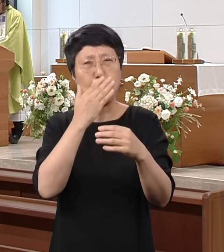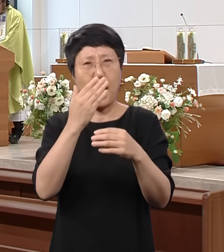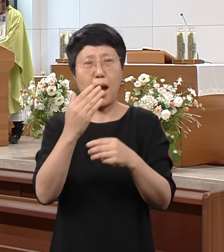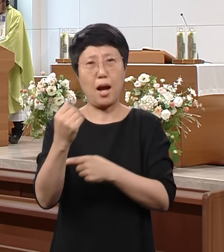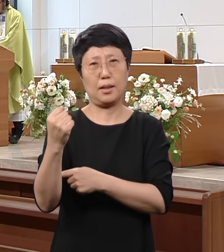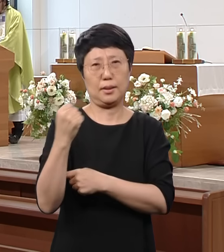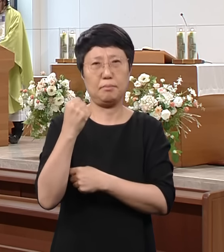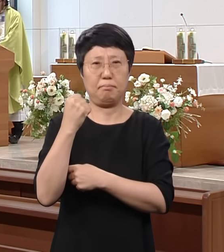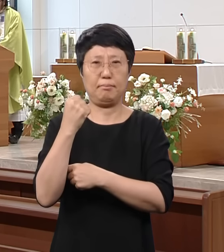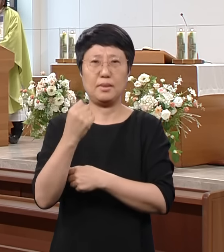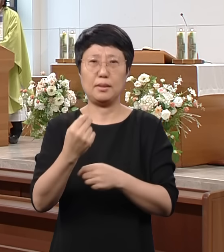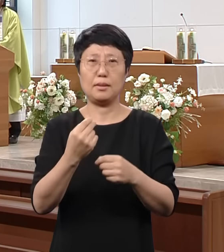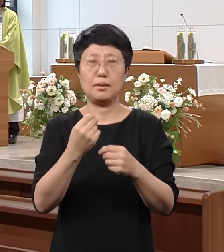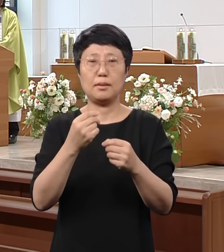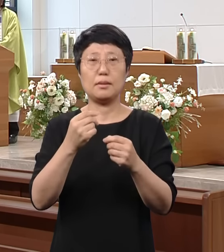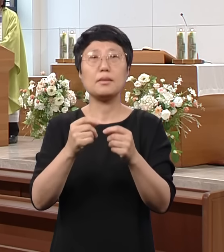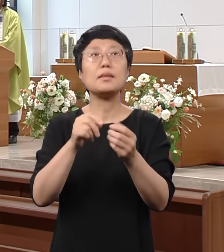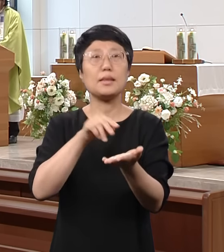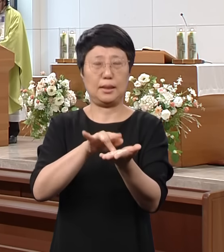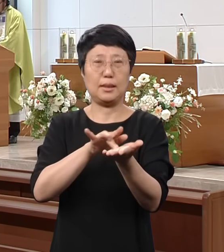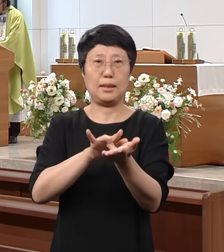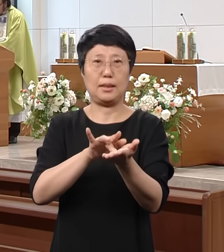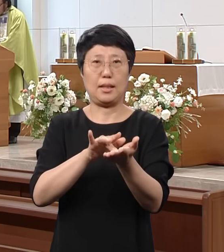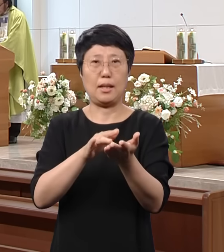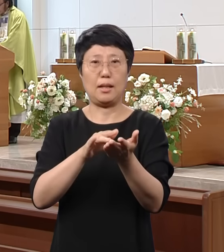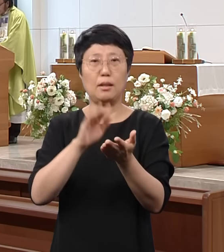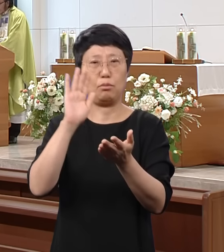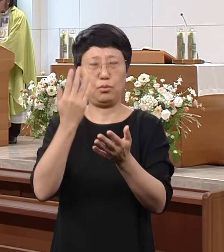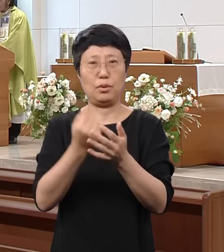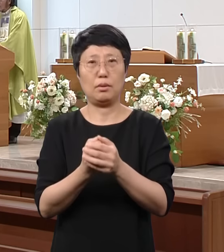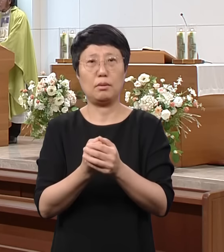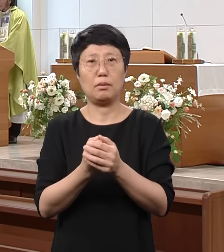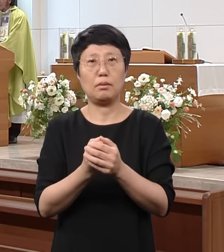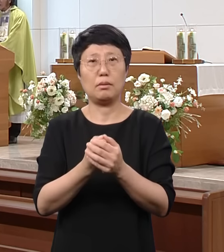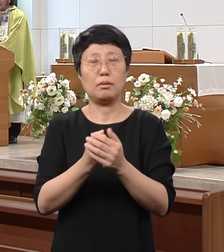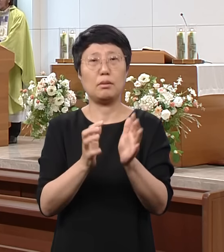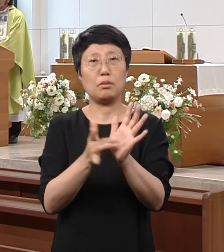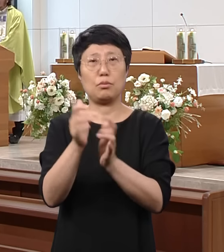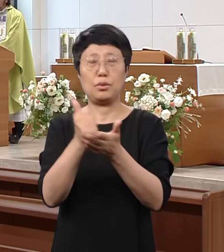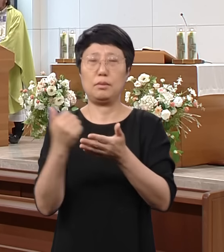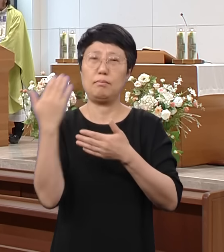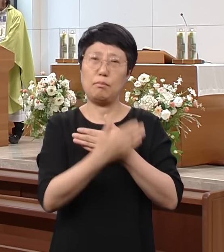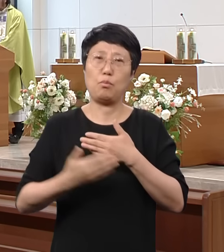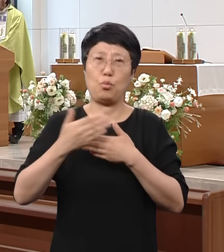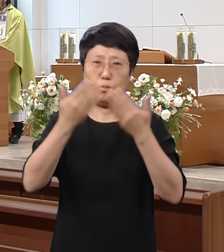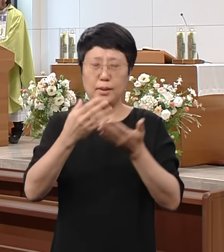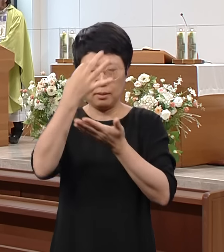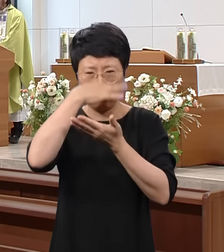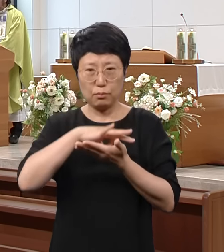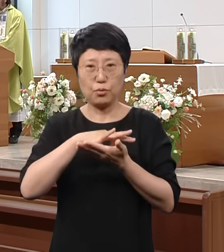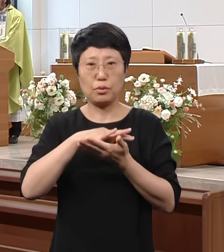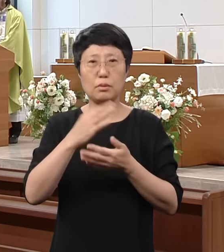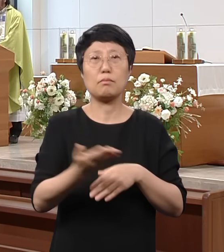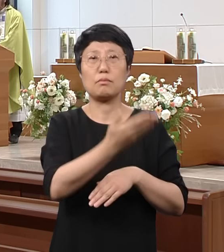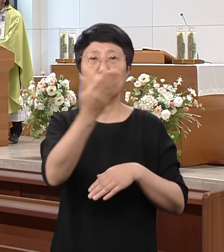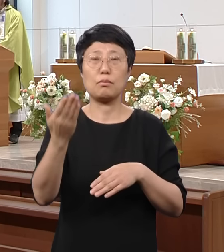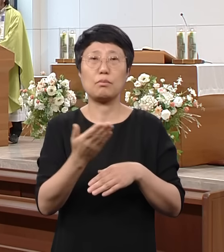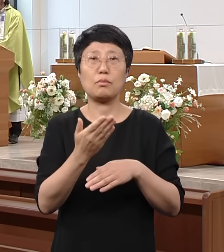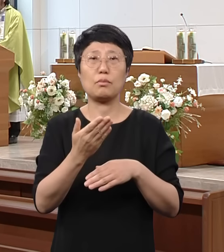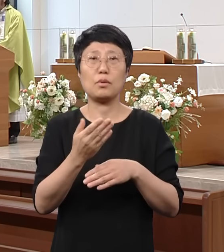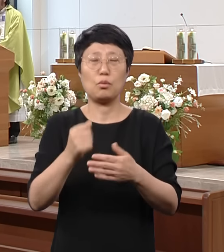됩니다 그래서 예수님 몸을 받아 모으시는 모든 분들 용기를 내십시오 내가 의식하든